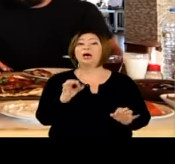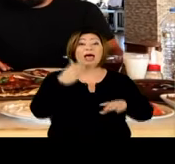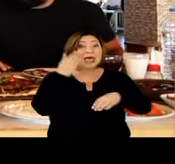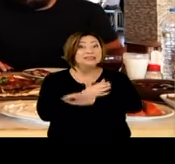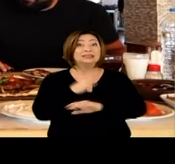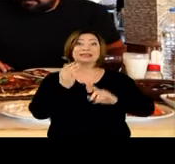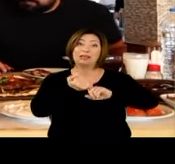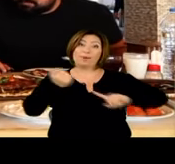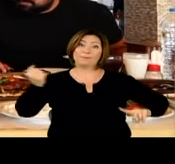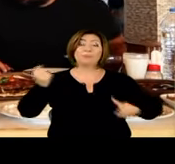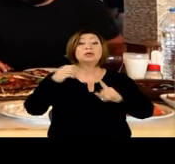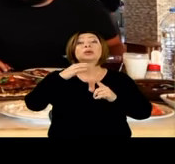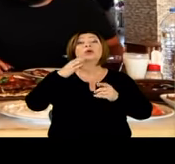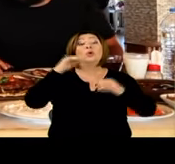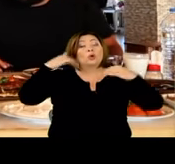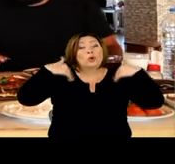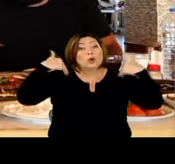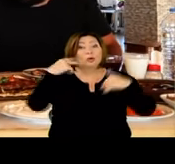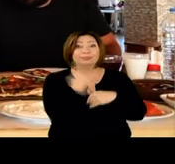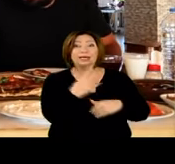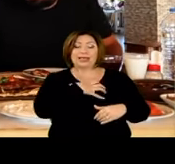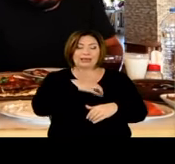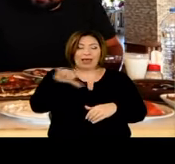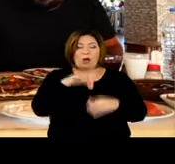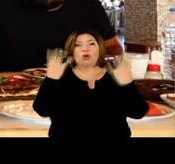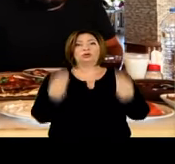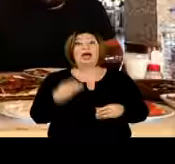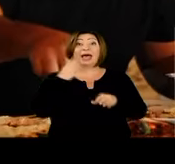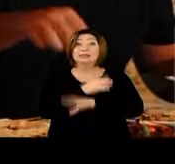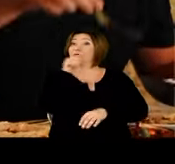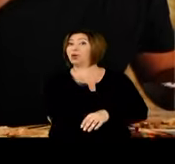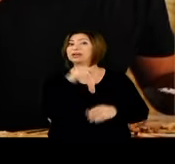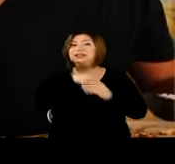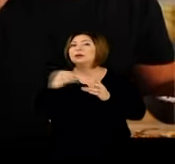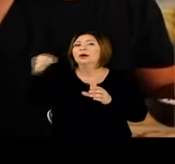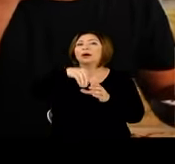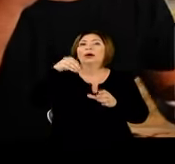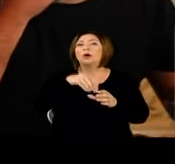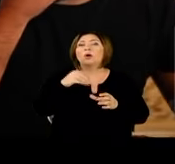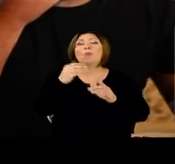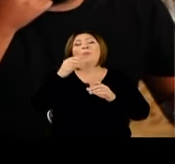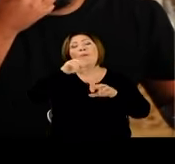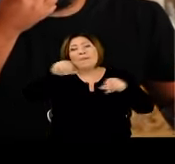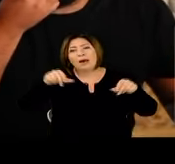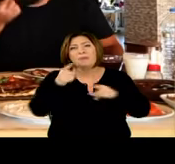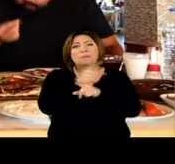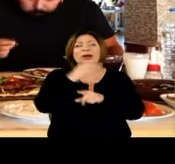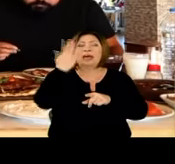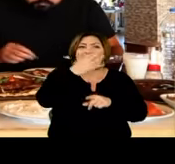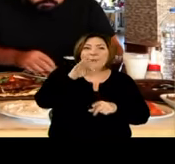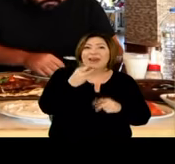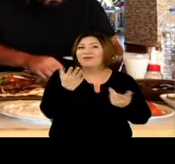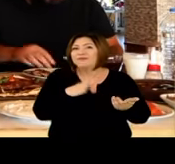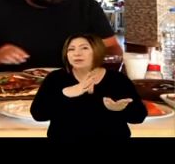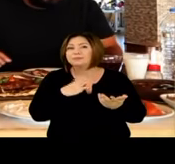kebap koyun kaburasından kendinden yağlı olur. Kendinden yağlı olacak. Esas o. İçine ne katıyorsun? İçinde işte baharat var, başka bir şey yok. Baharat ne